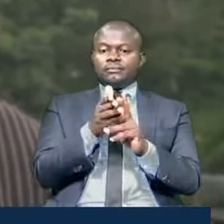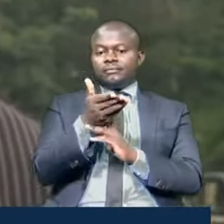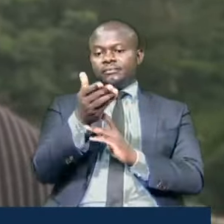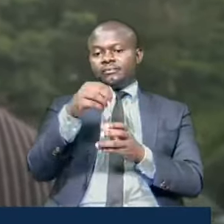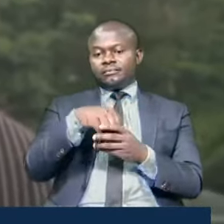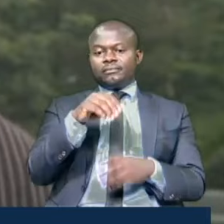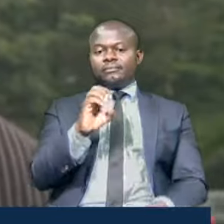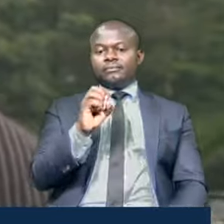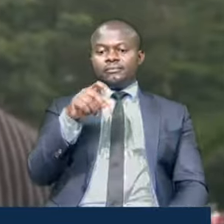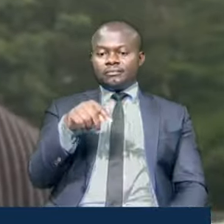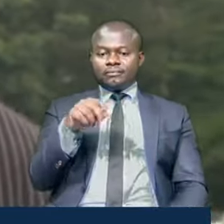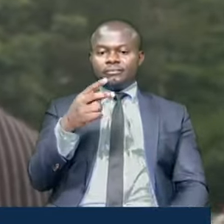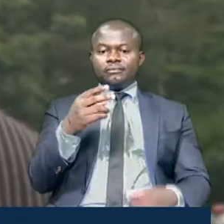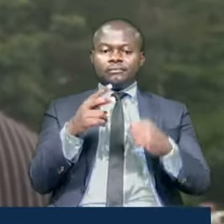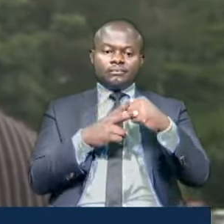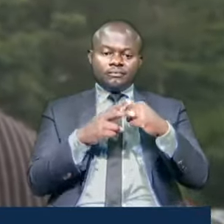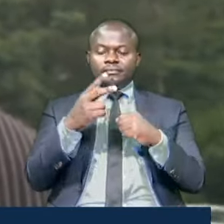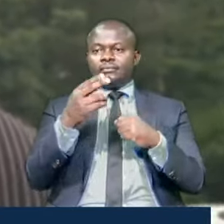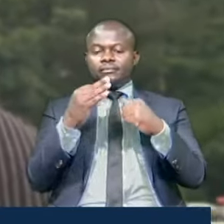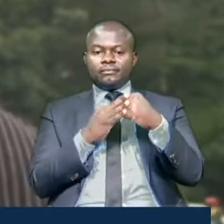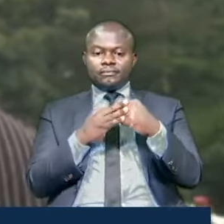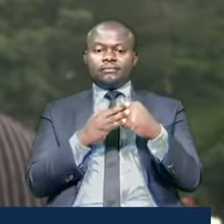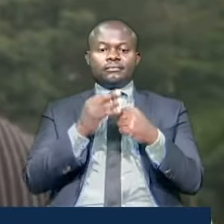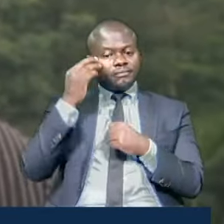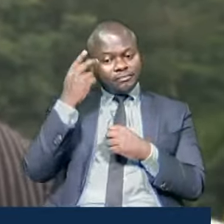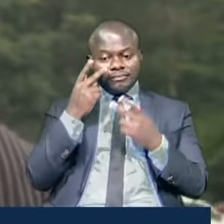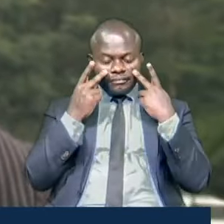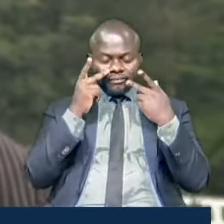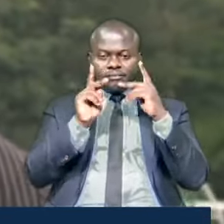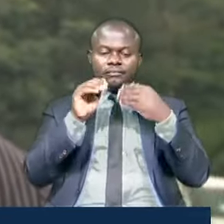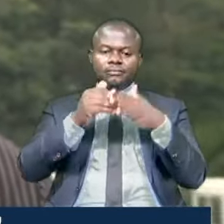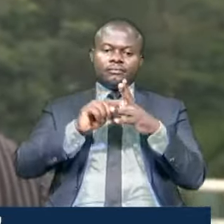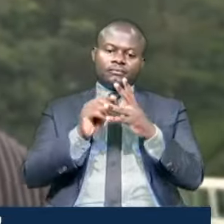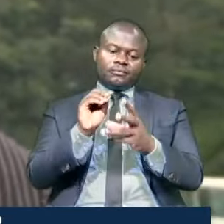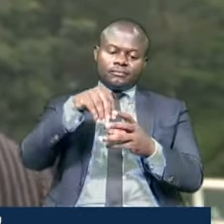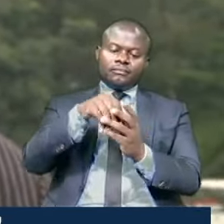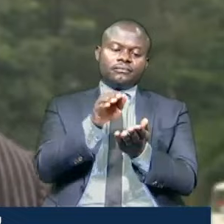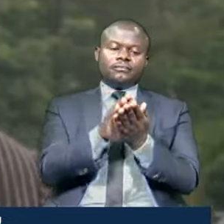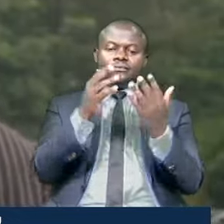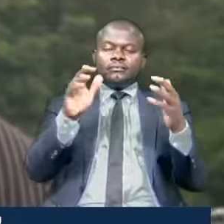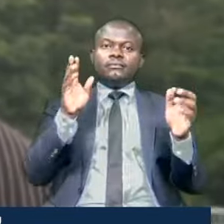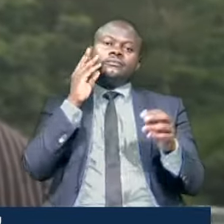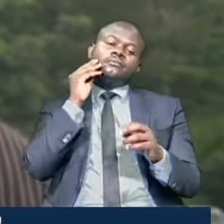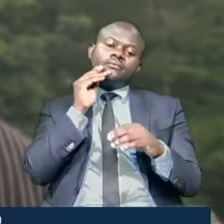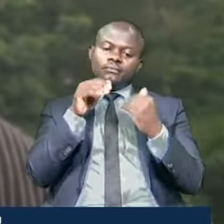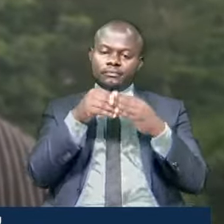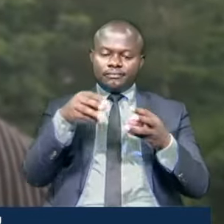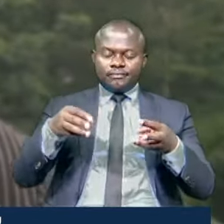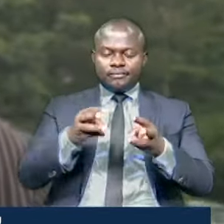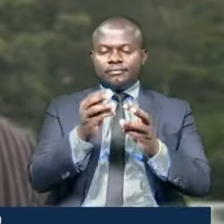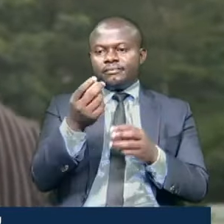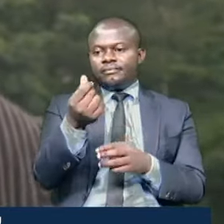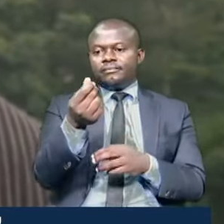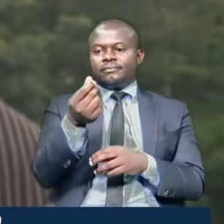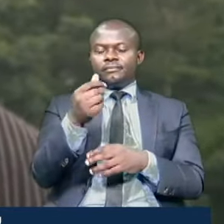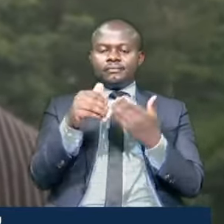COP 27-28 biragaragara ko abantu batangiye kubyitabira na za banki zimaze kubimenyera ku buryo